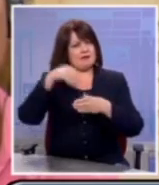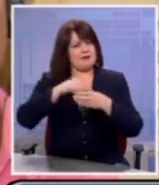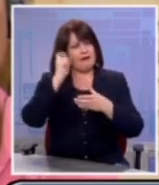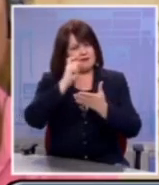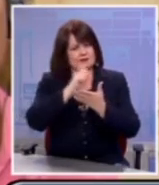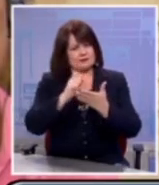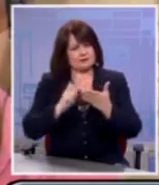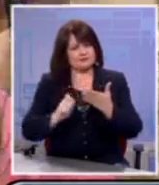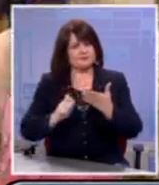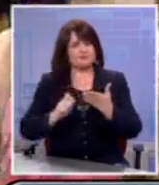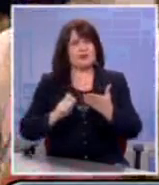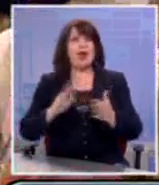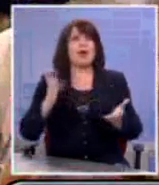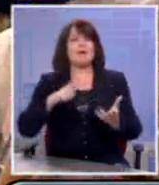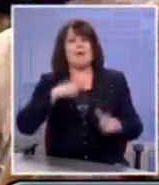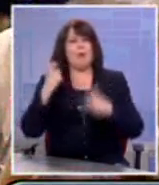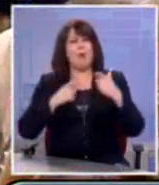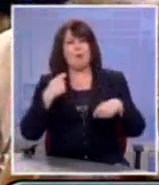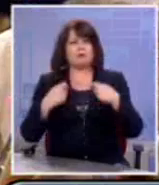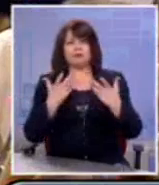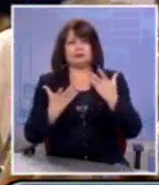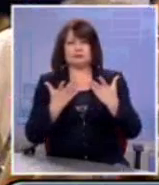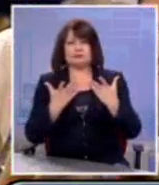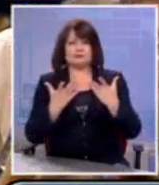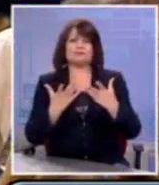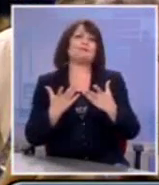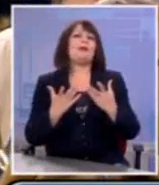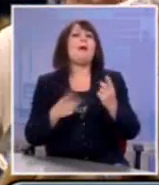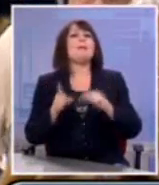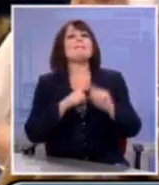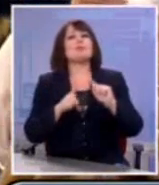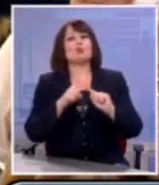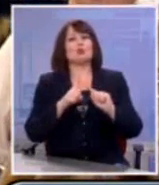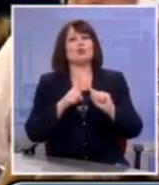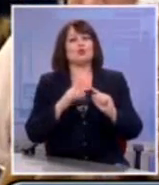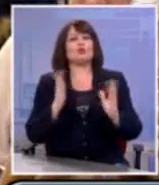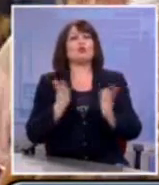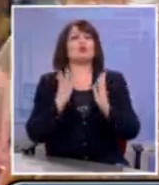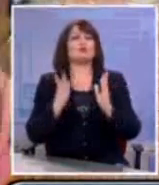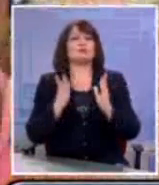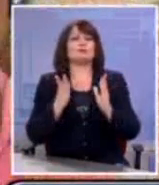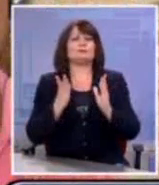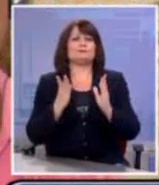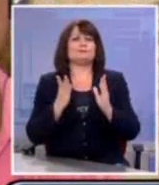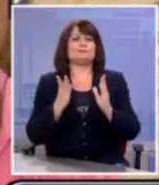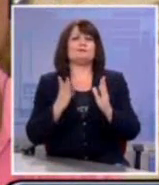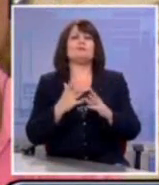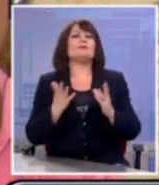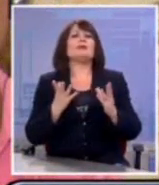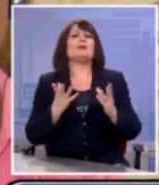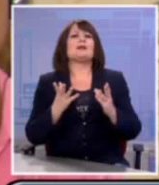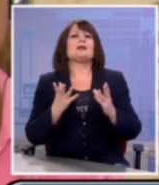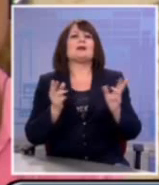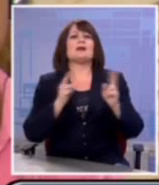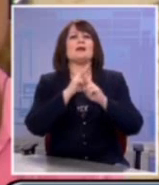η πρώτη αντίδραση εκ μέρους ενός μεγάλου μέσου